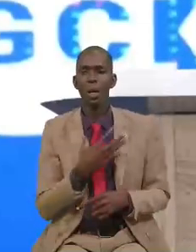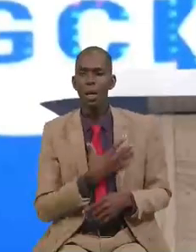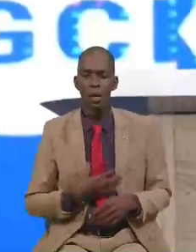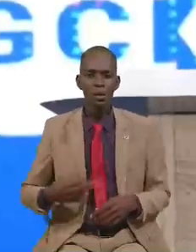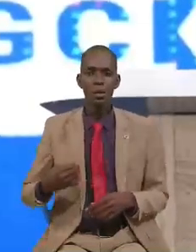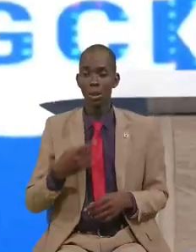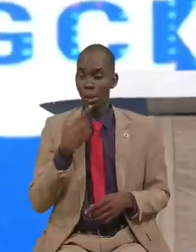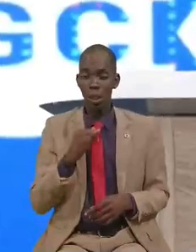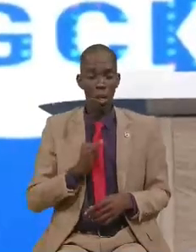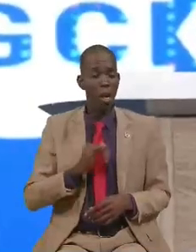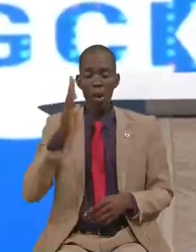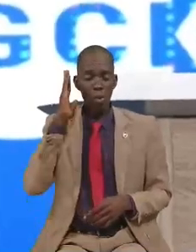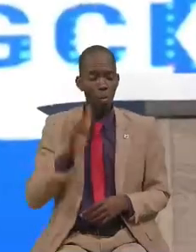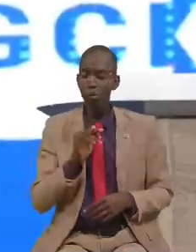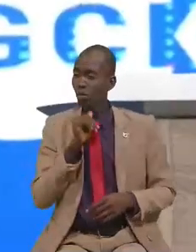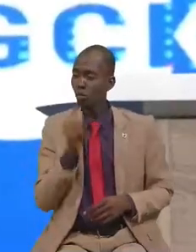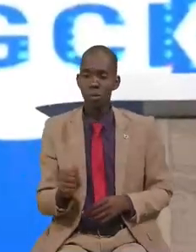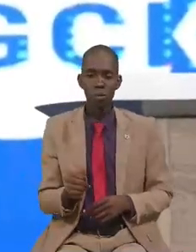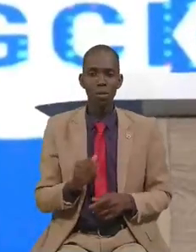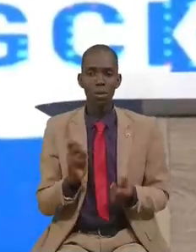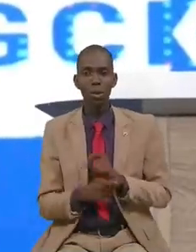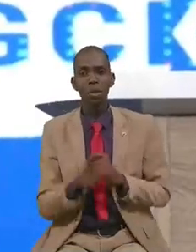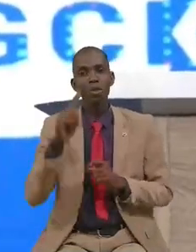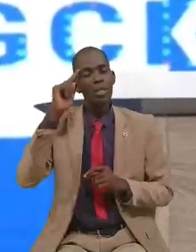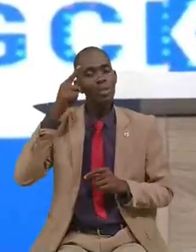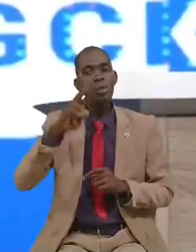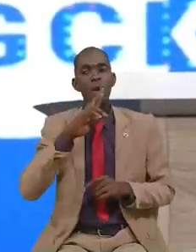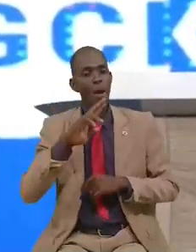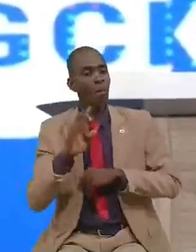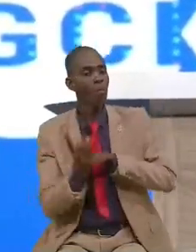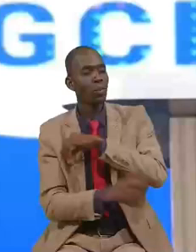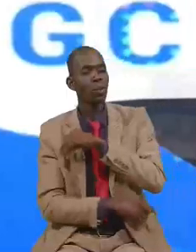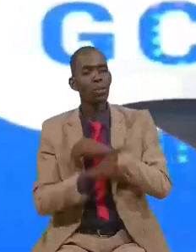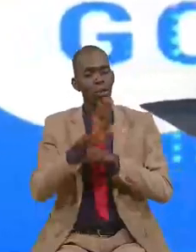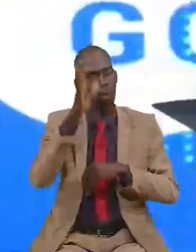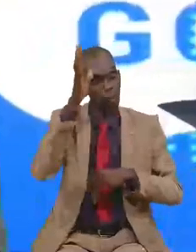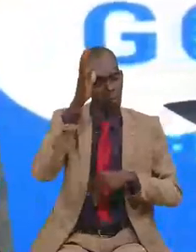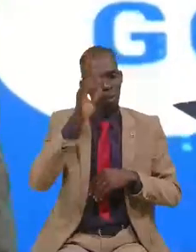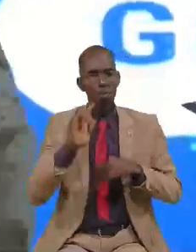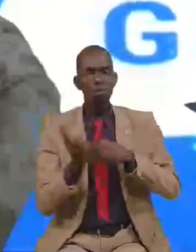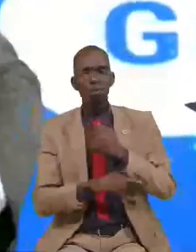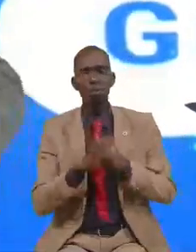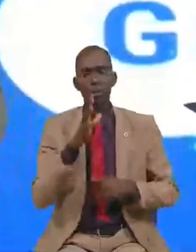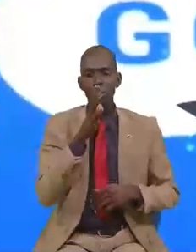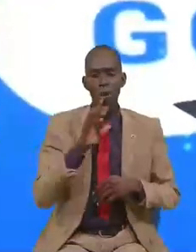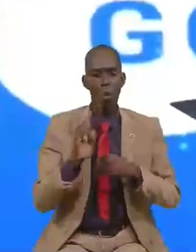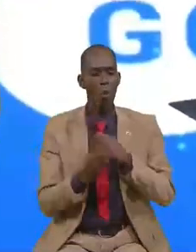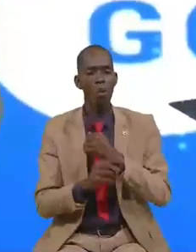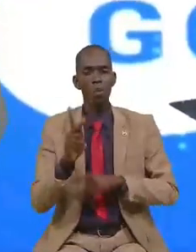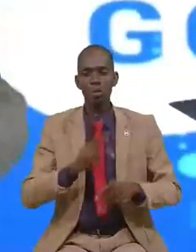ne retournerai pas. Et tu penses que tu punis telle personne, tu punis papa, tu punis maman, tu punis ceux qui sont